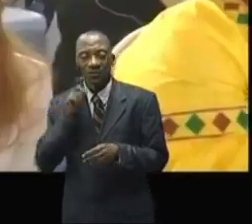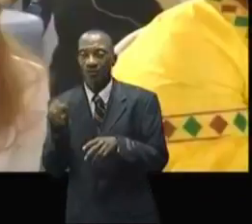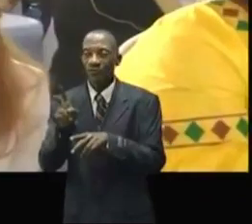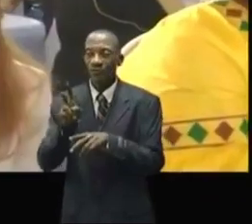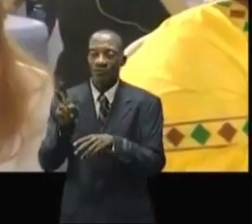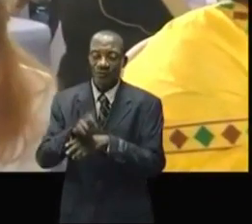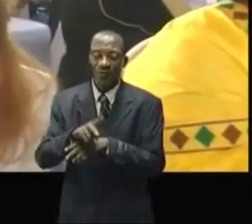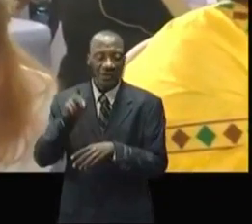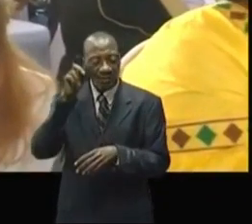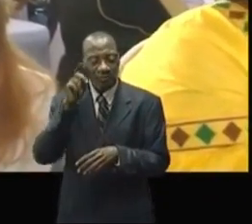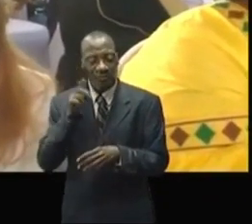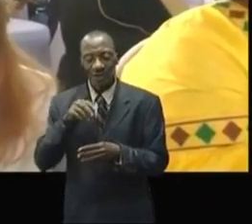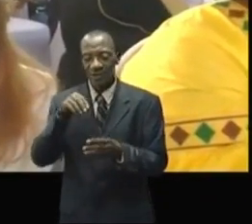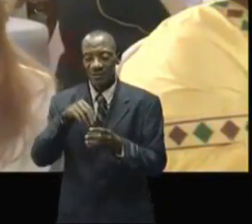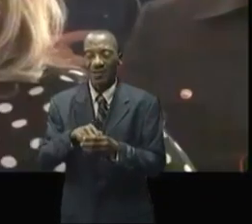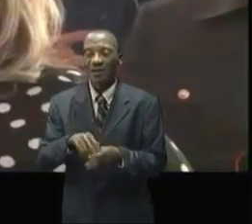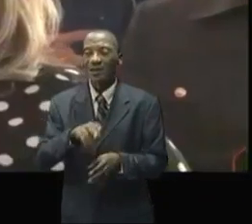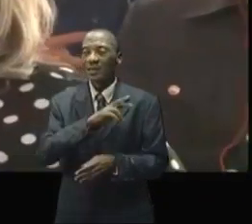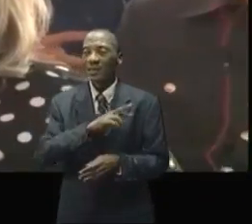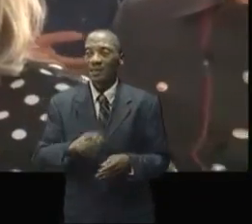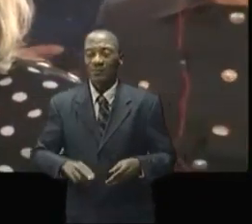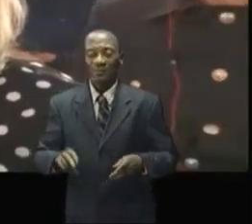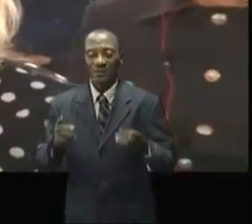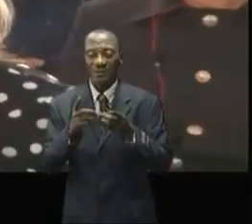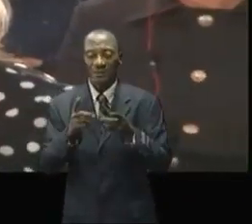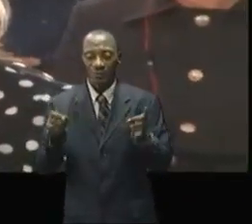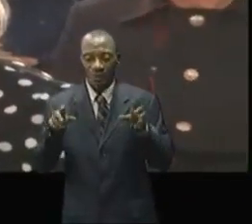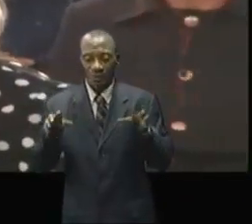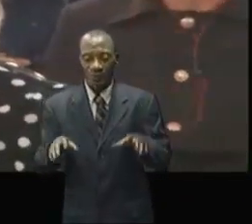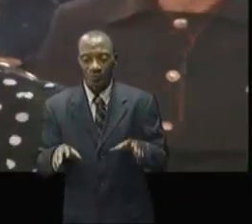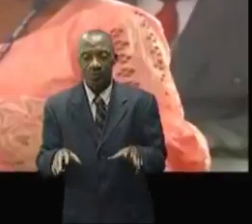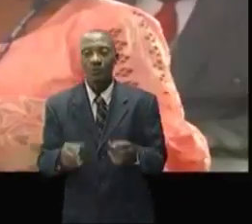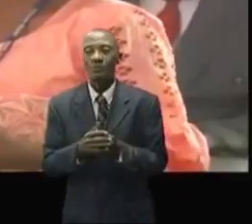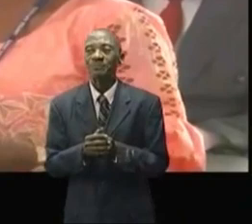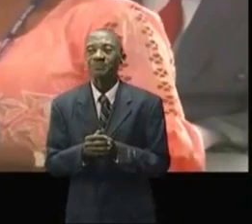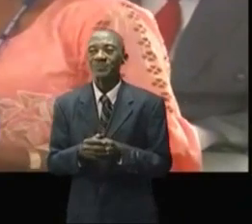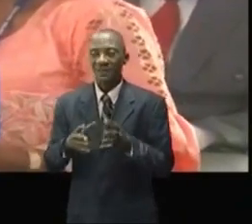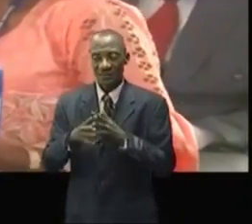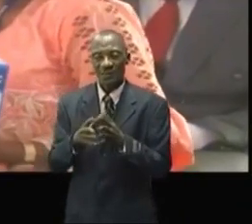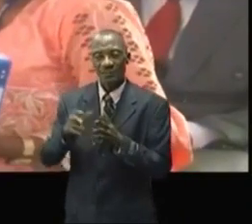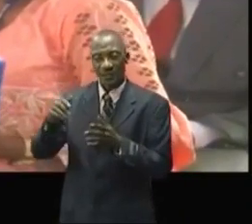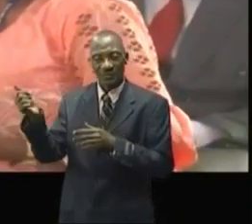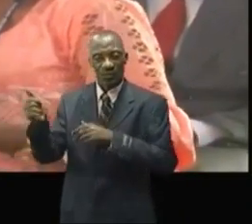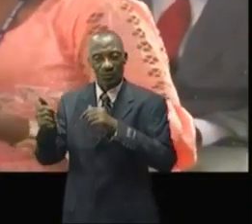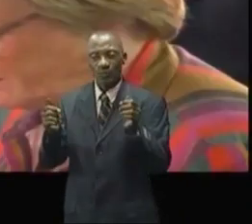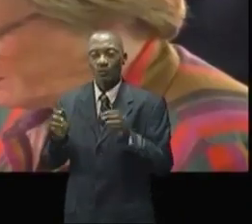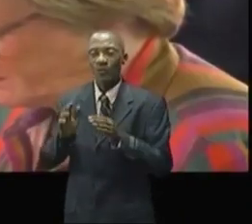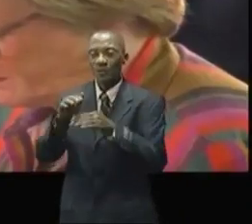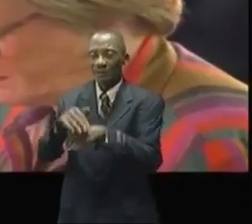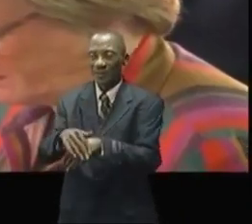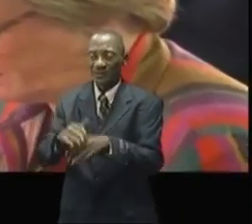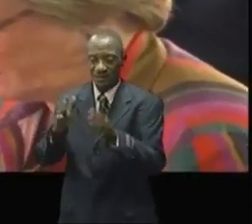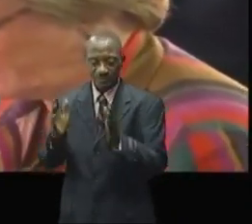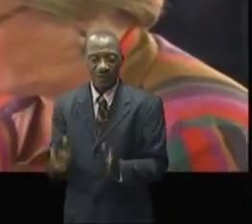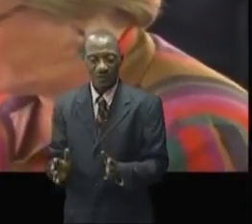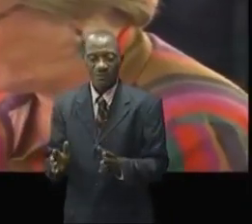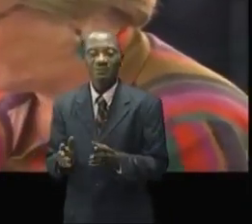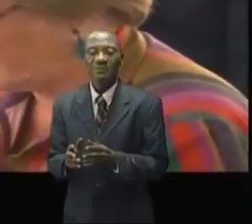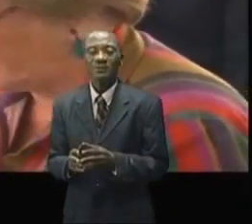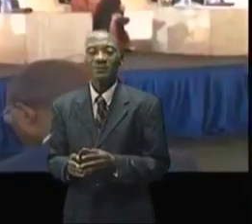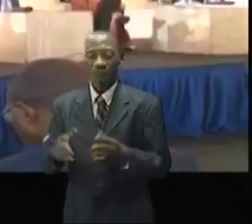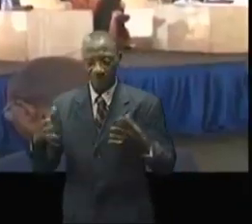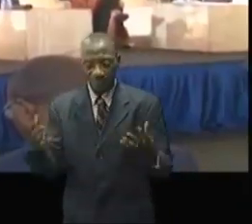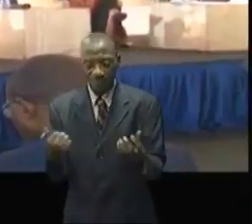expliqué de manière brève les violences sexuelles et leurs causes et a condamné farouchement certaines pratiques